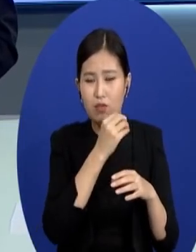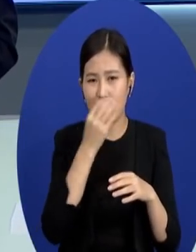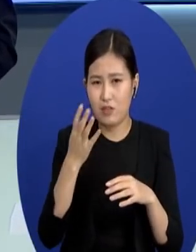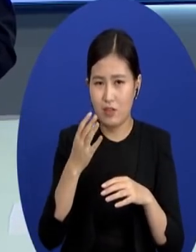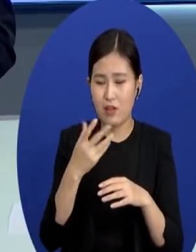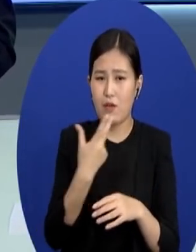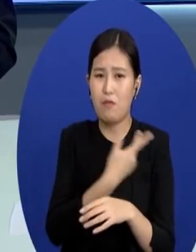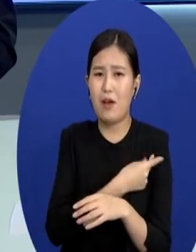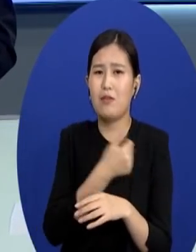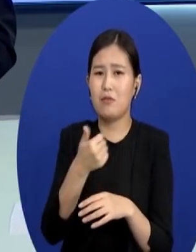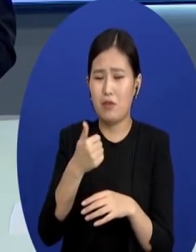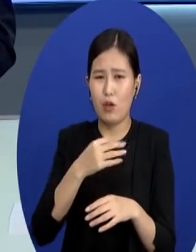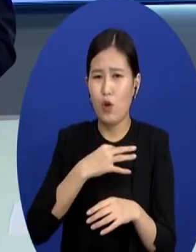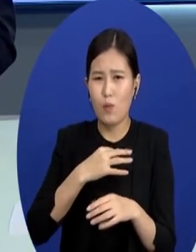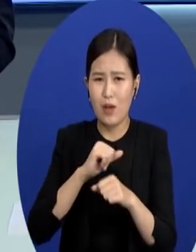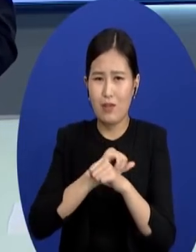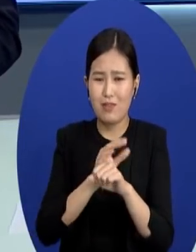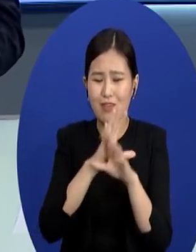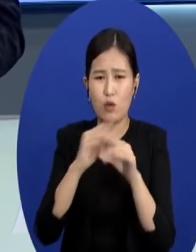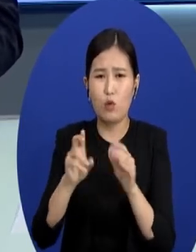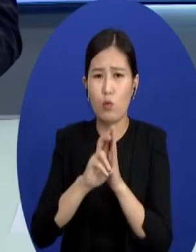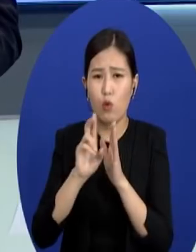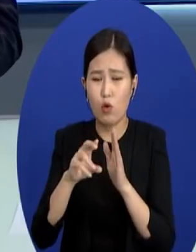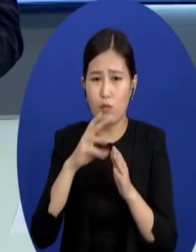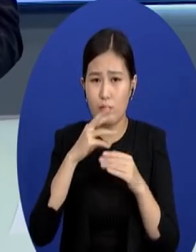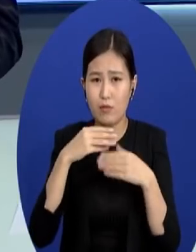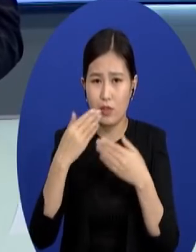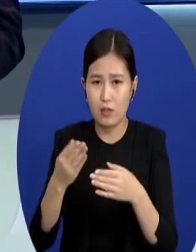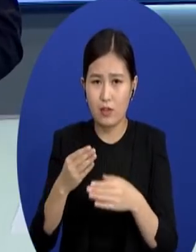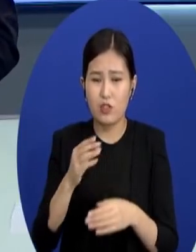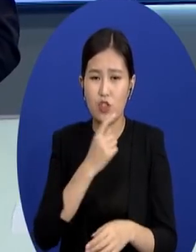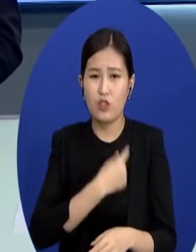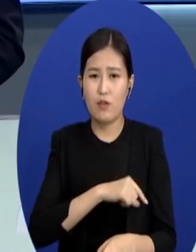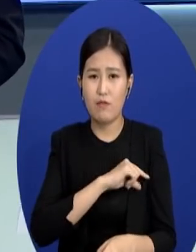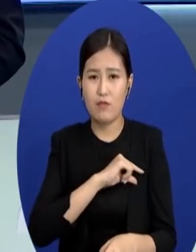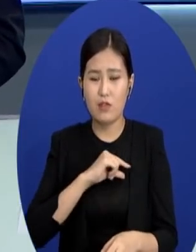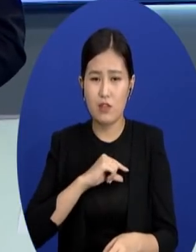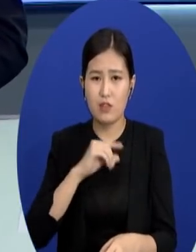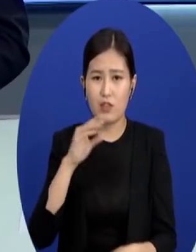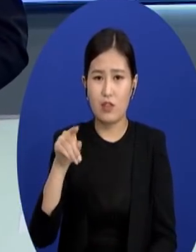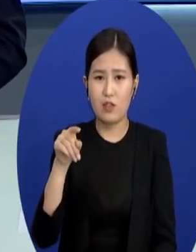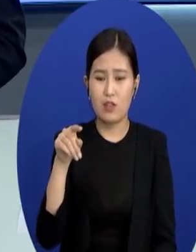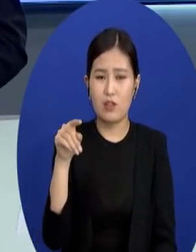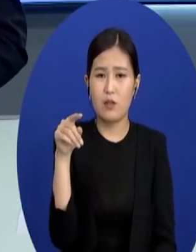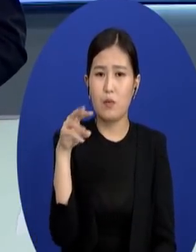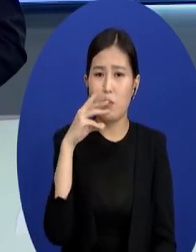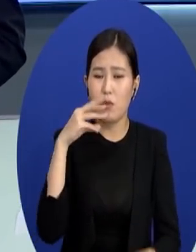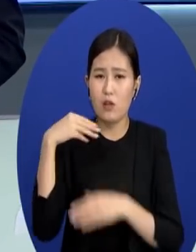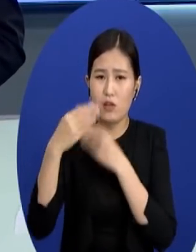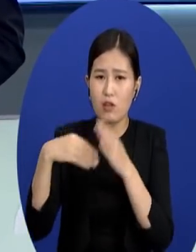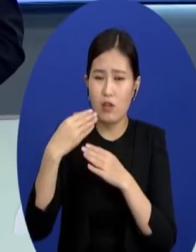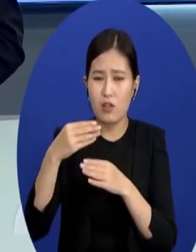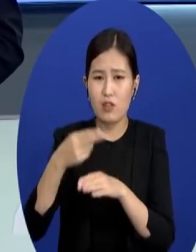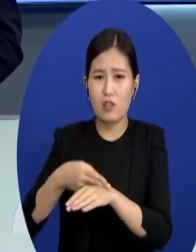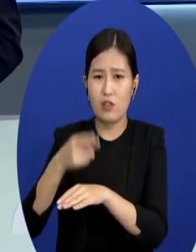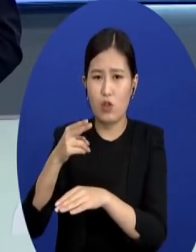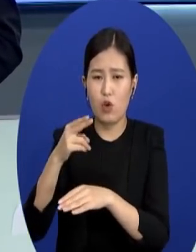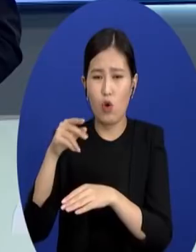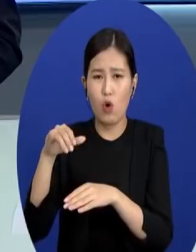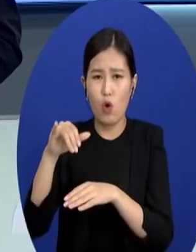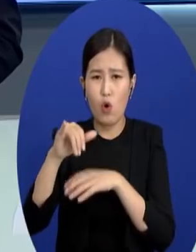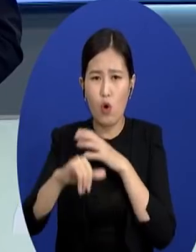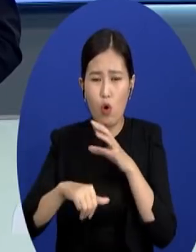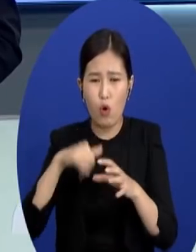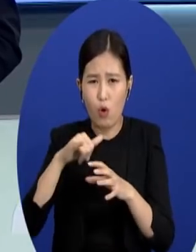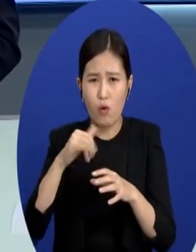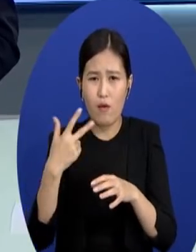тахал дарагдах болоогүйг анхааруулж байна. Швейцарын Женев хотод болсон хурлын үеэр дэлхийн эрүүл мэндийн байгууллагын ерөнхий захирал олон улсын хэмжээнд вакцин гарган авах